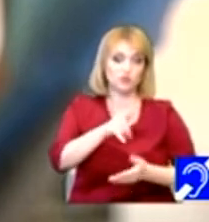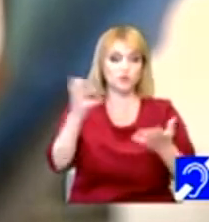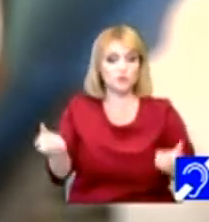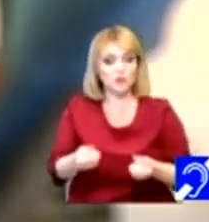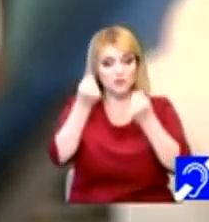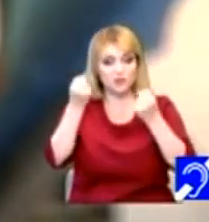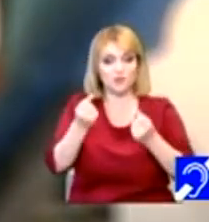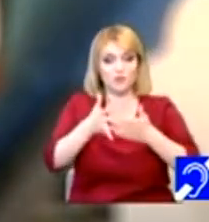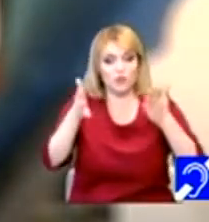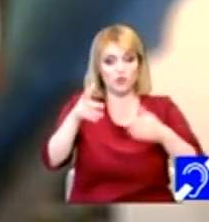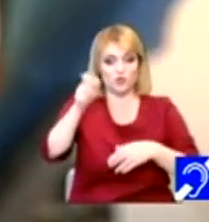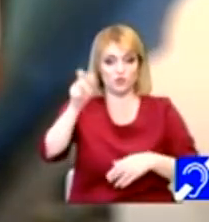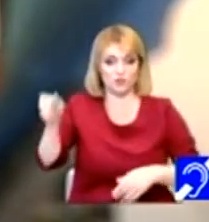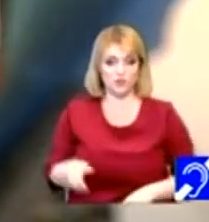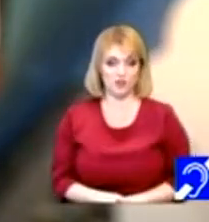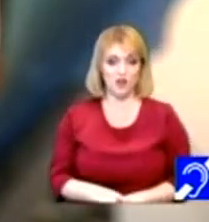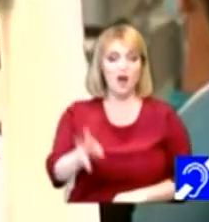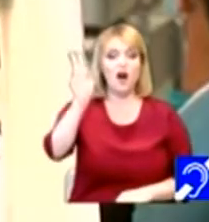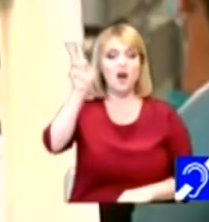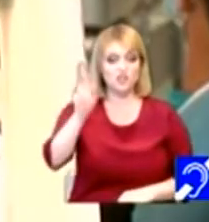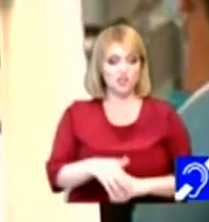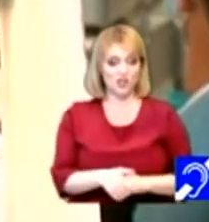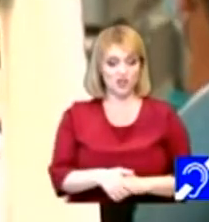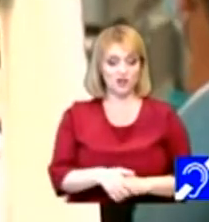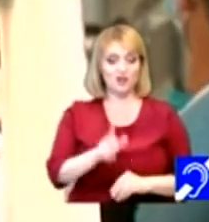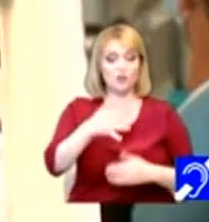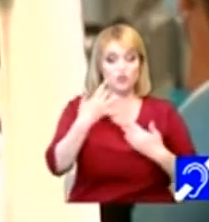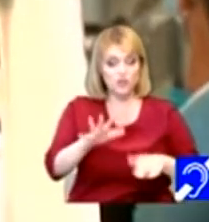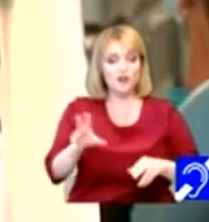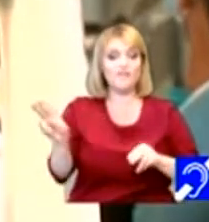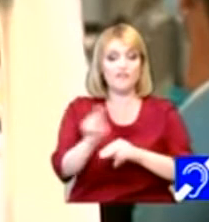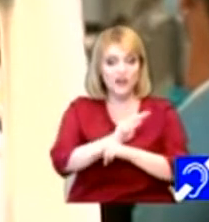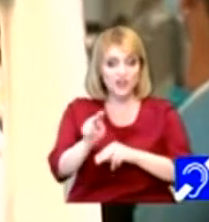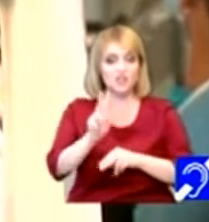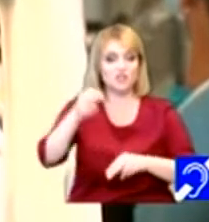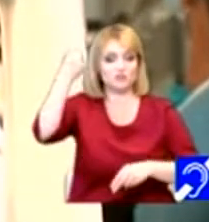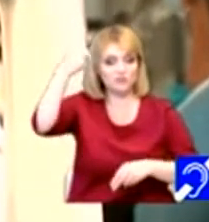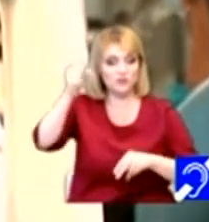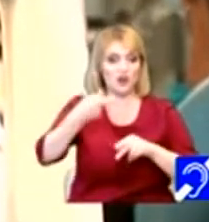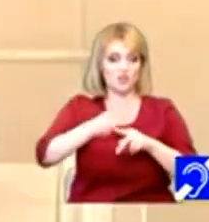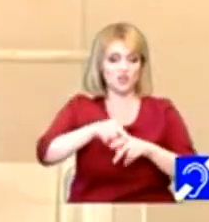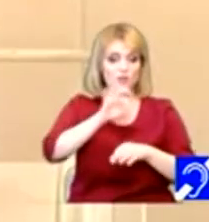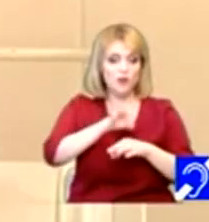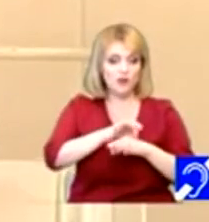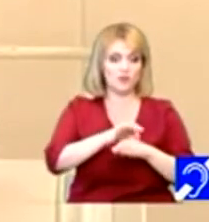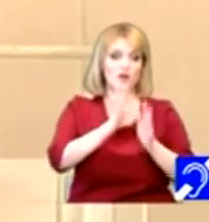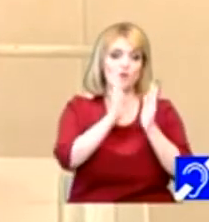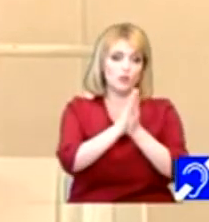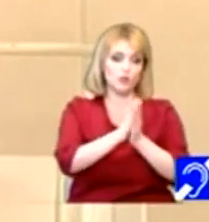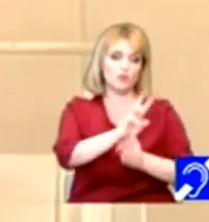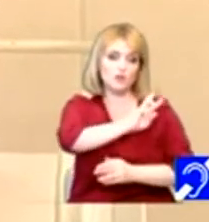Specialiștii trag un semnal de alarmă și spun că situația este critică, în special în privința dozelor de plasmă de grupele 1 și 4. Astăzi la